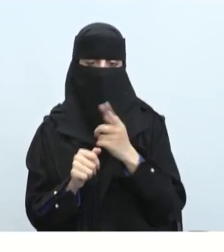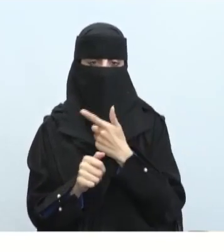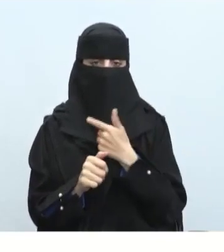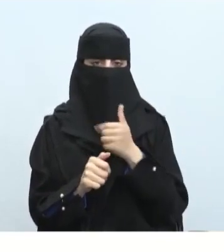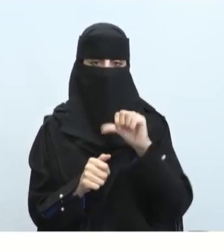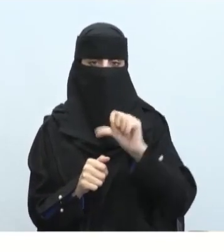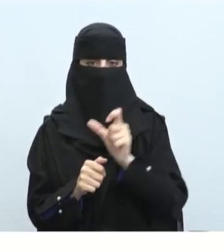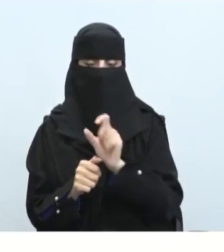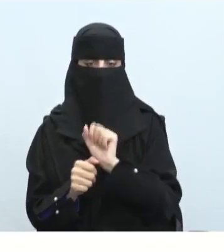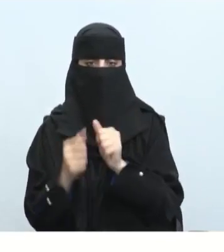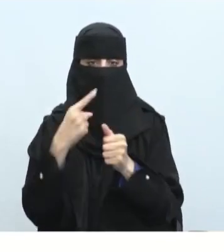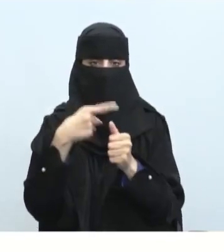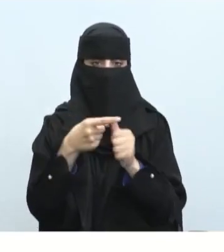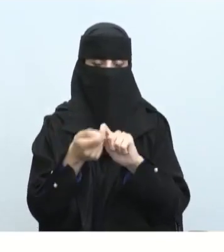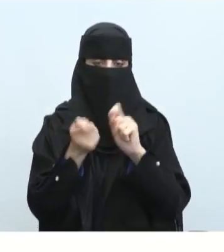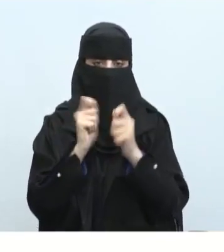الالف